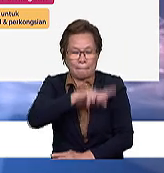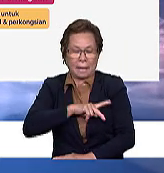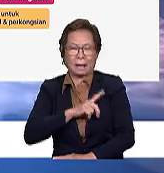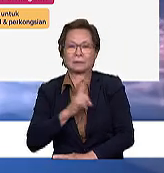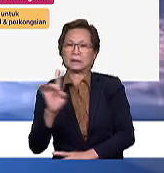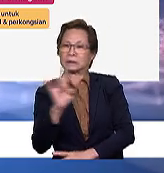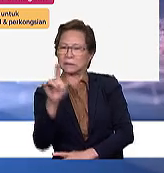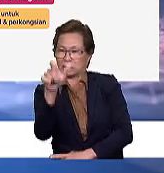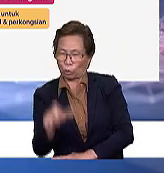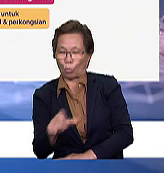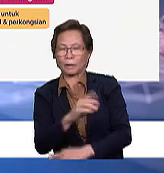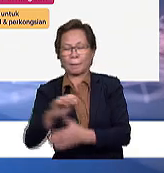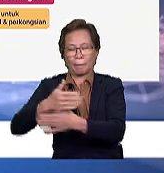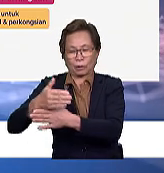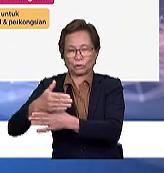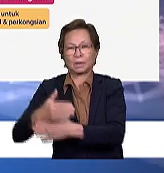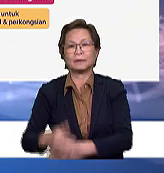dan perkongsian